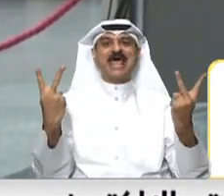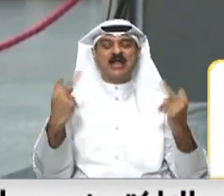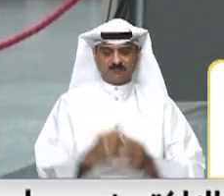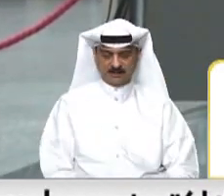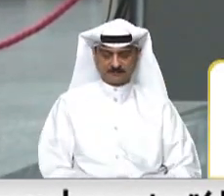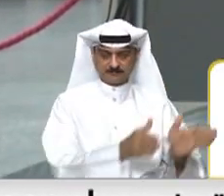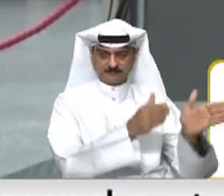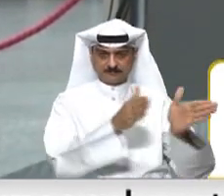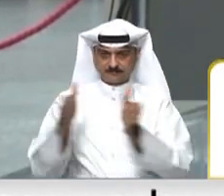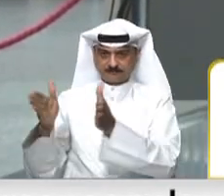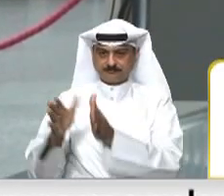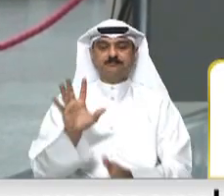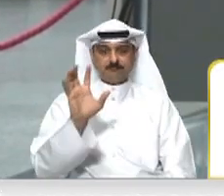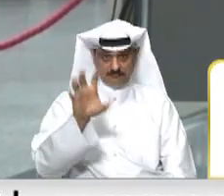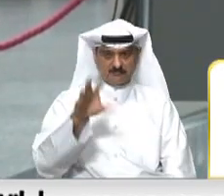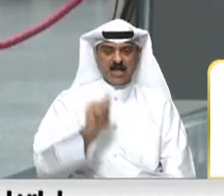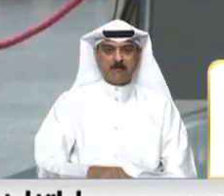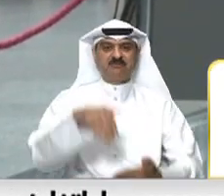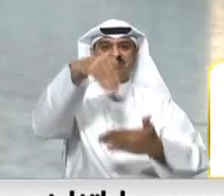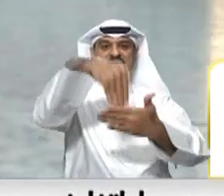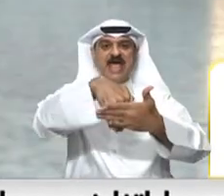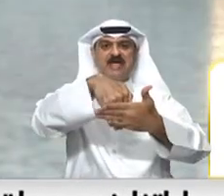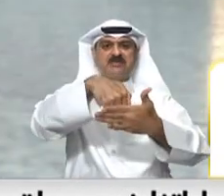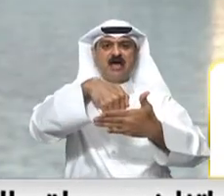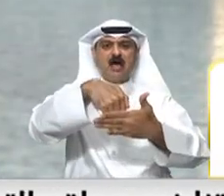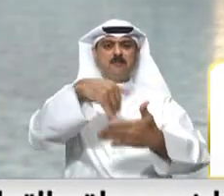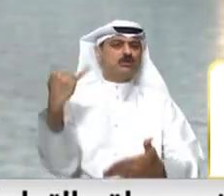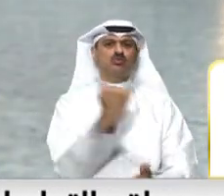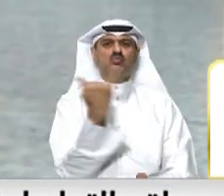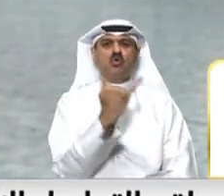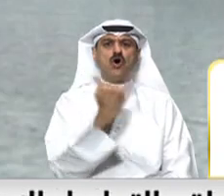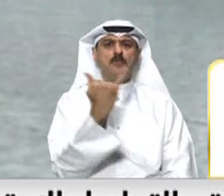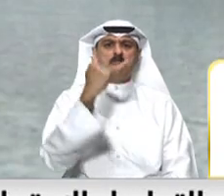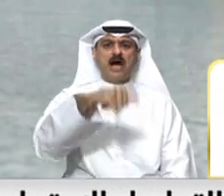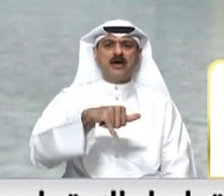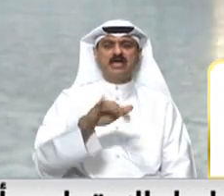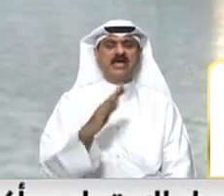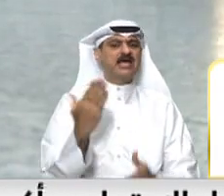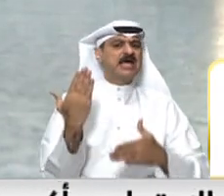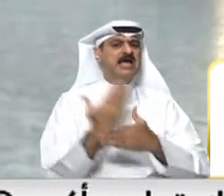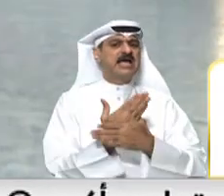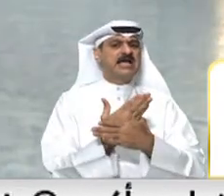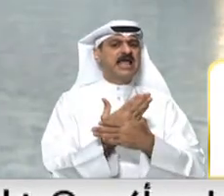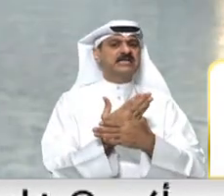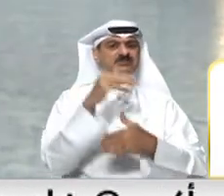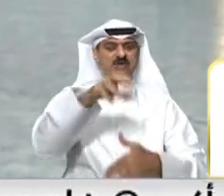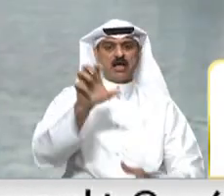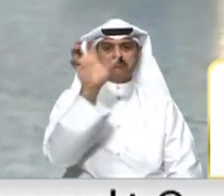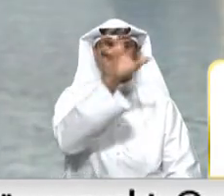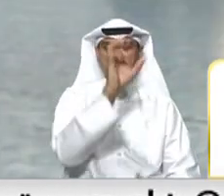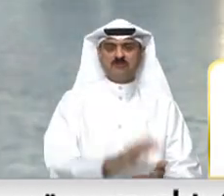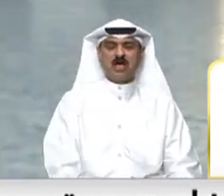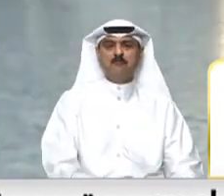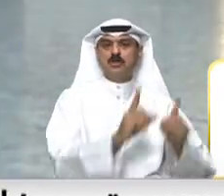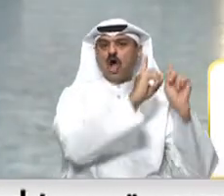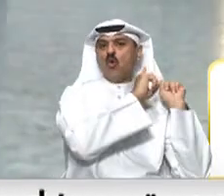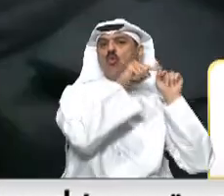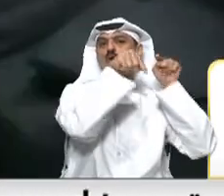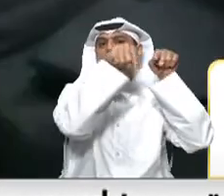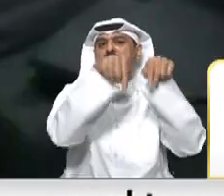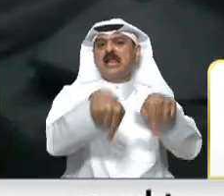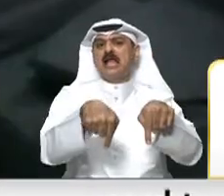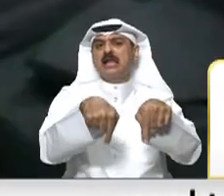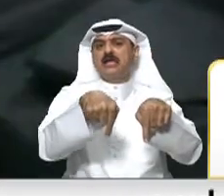ومما لا شك فيه أن هذه الانتخابات تستحق توصيفها بأنها الأهم طيلة 45 عاما من